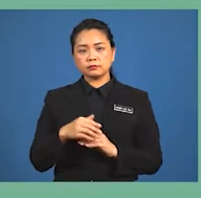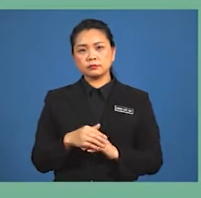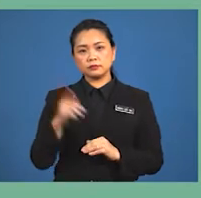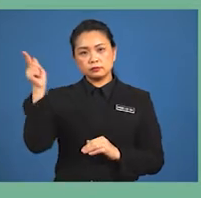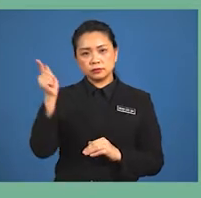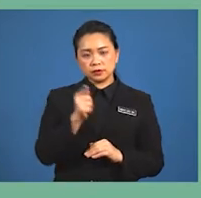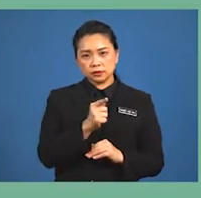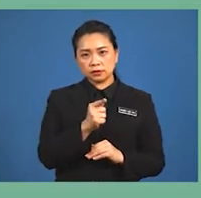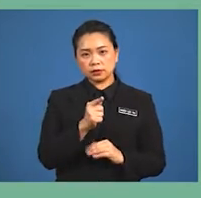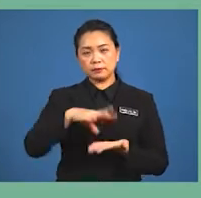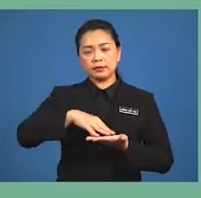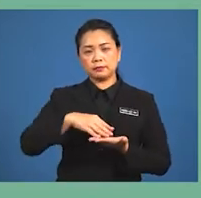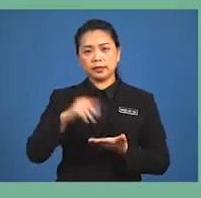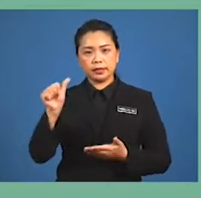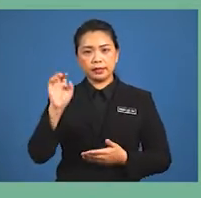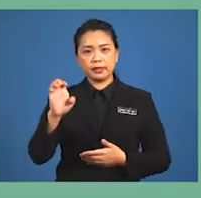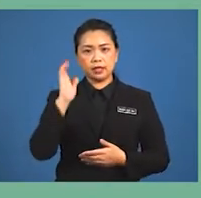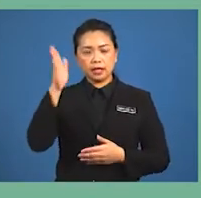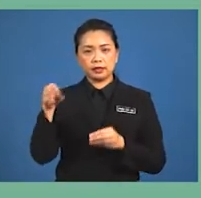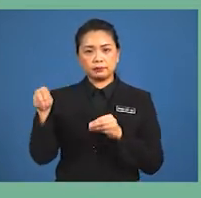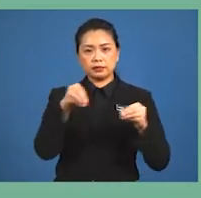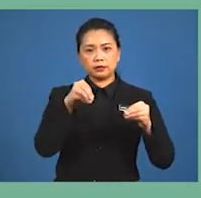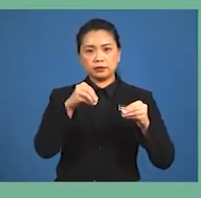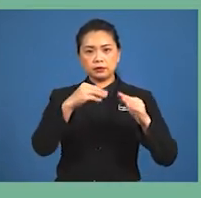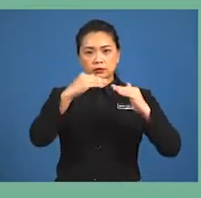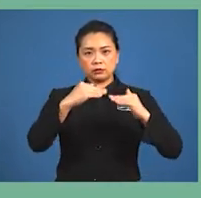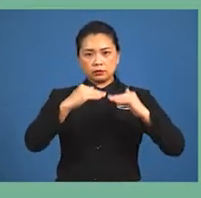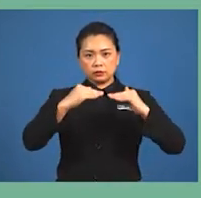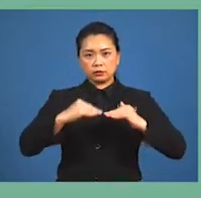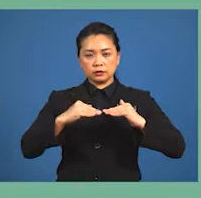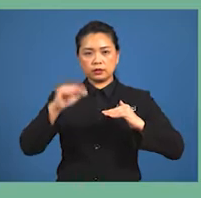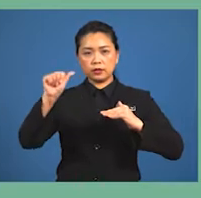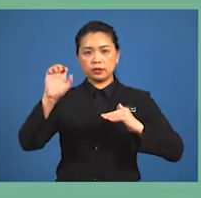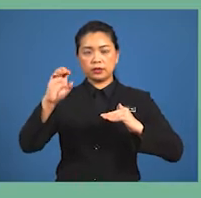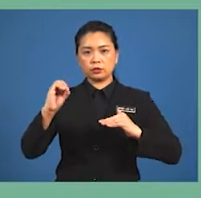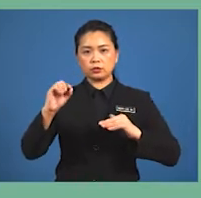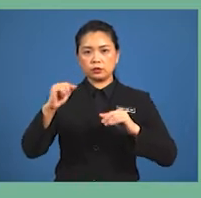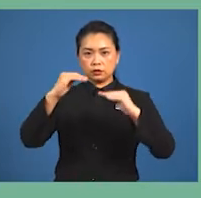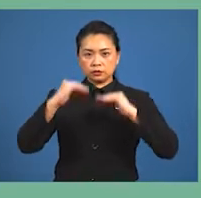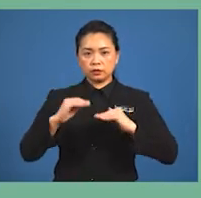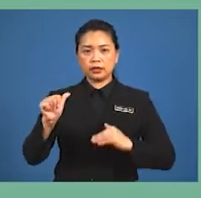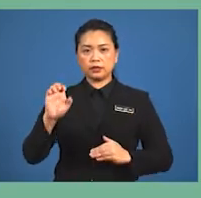Keluk perbelanjaan aggregat AE akan beralih ke bawah dari AE0 ke AE1.